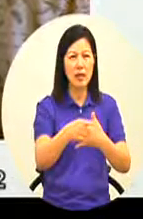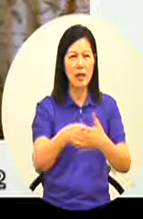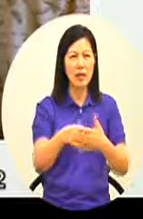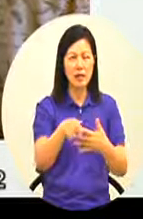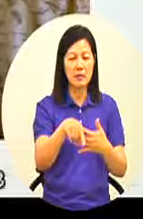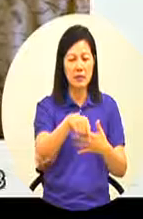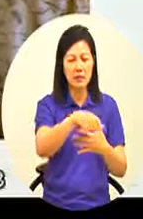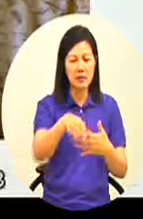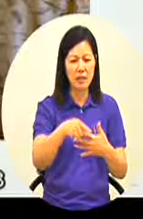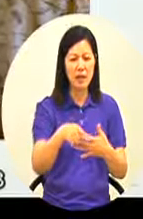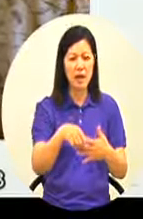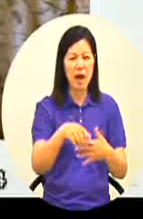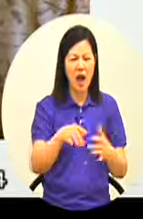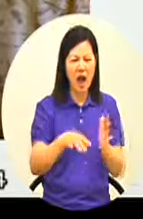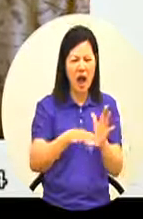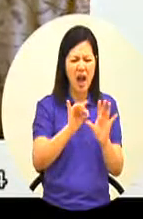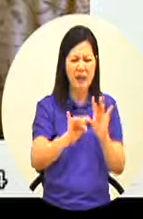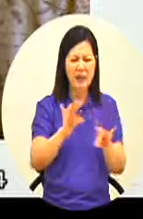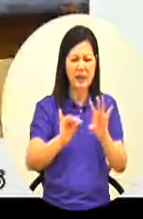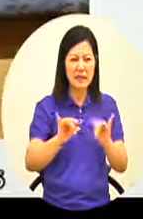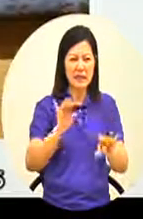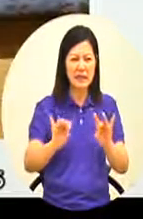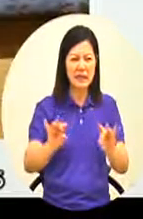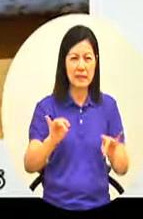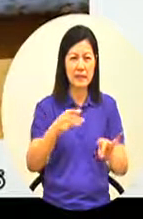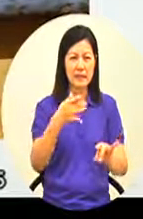会使讲规个拢落瓜霉。